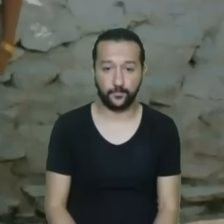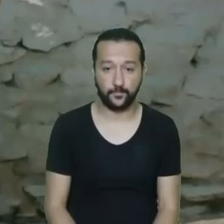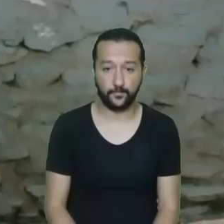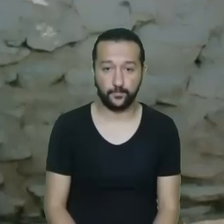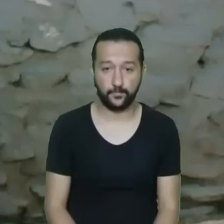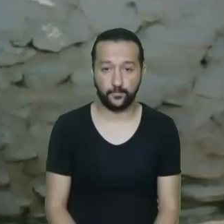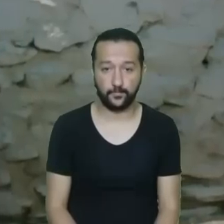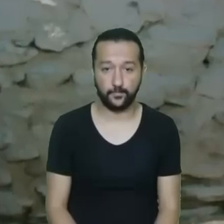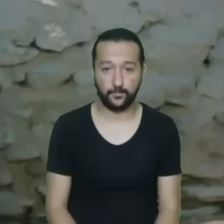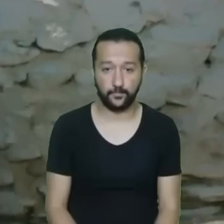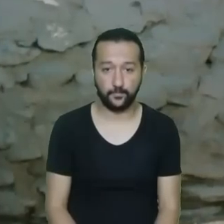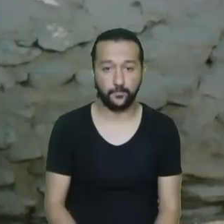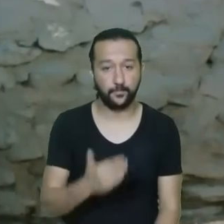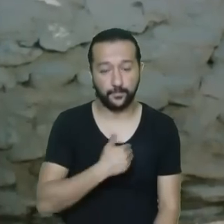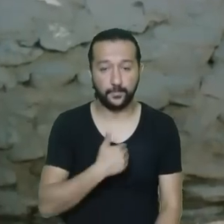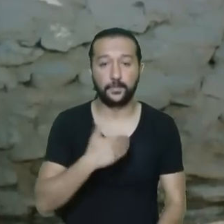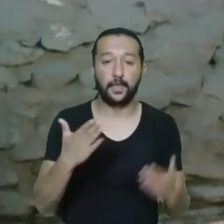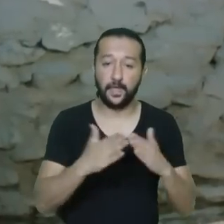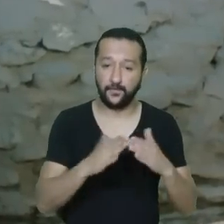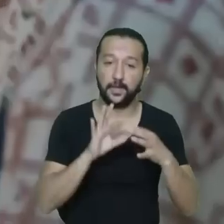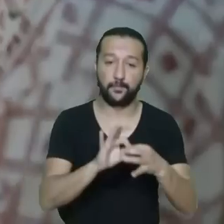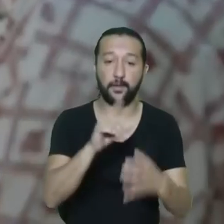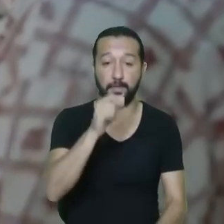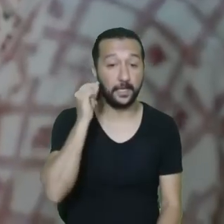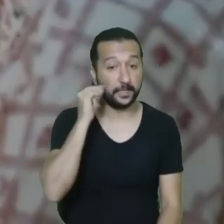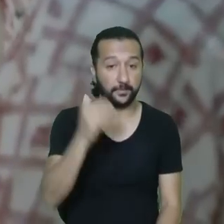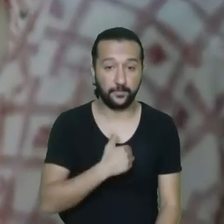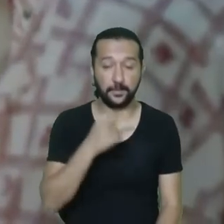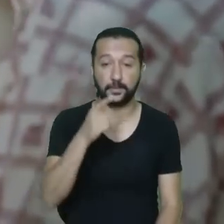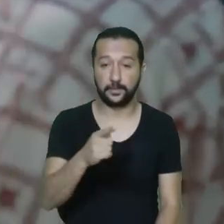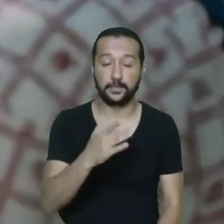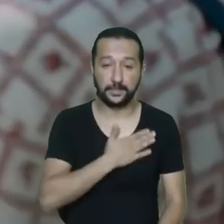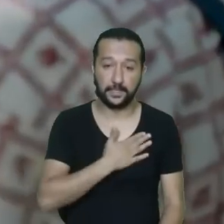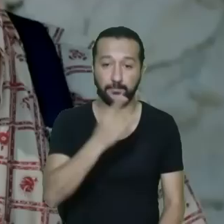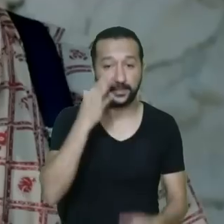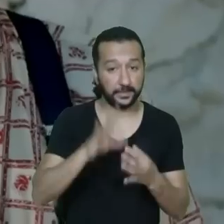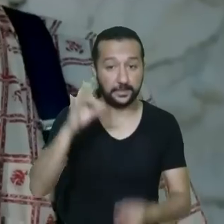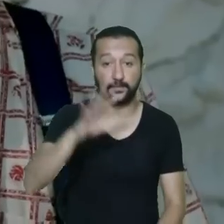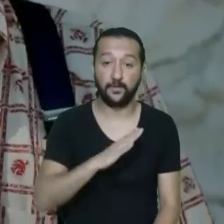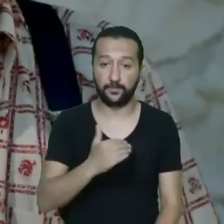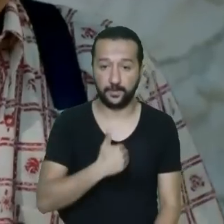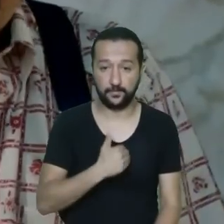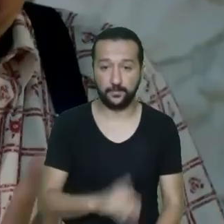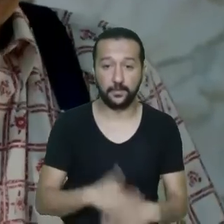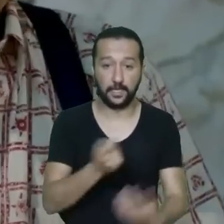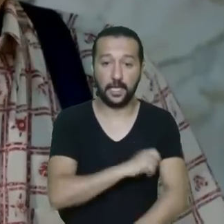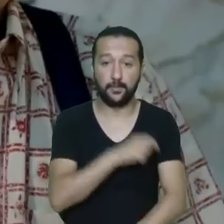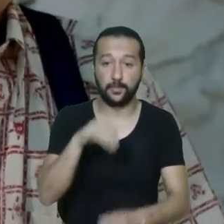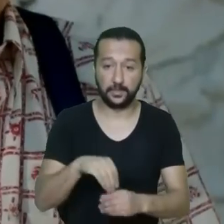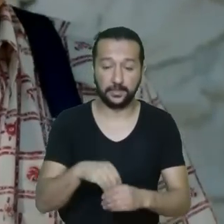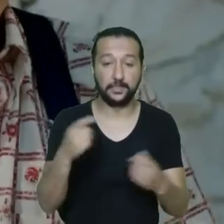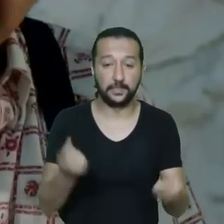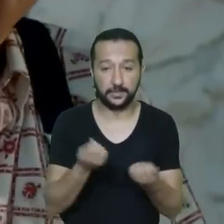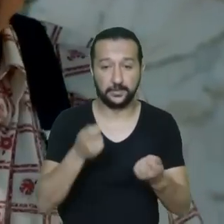Zümrüt'e doğru bir adım attı. Ben evine bağlı bir erkeğimdir. Saygın bir kişiliğim var benim. Almanya'da işim